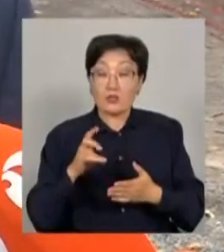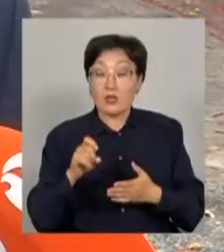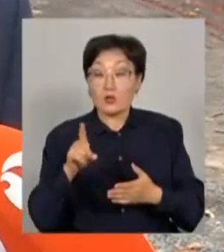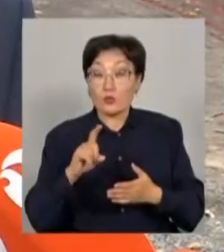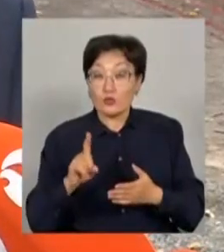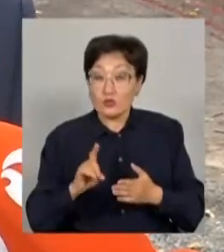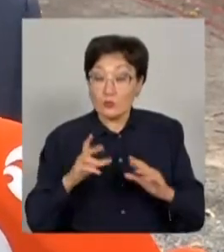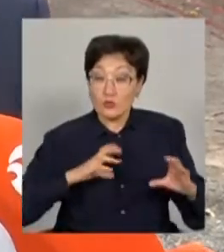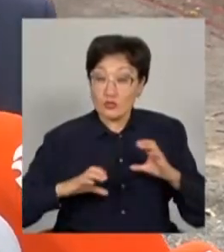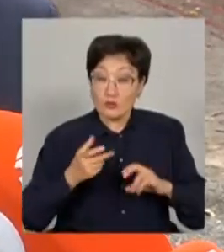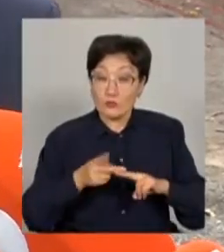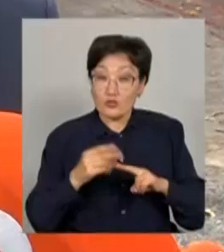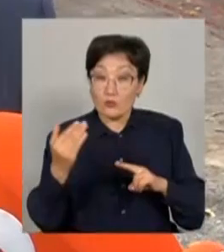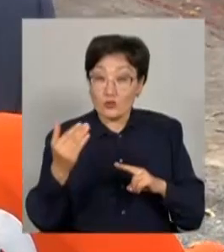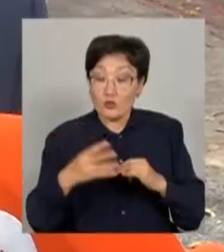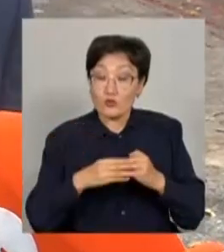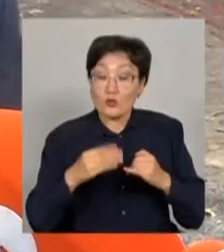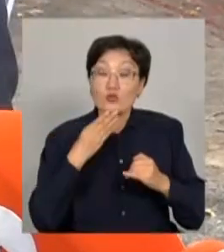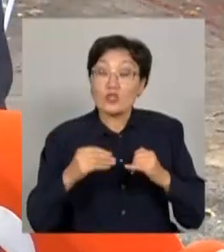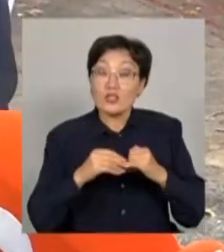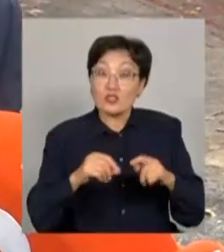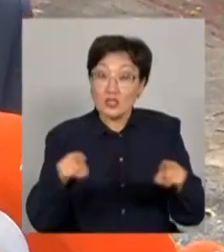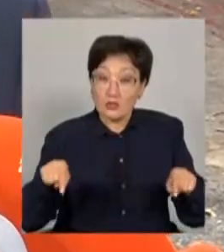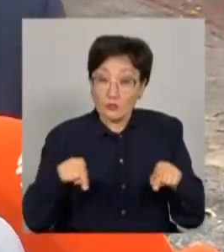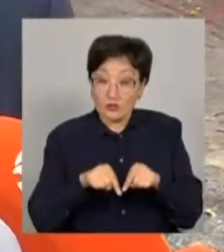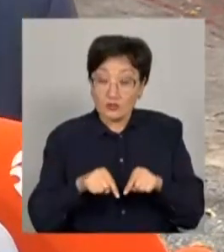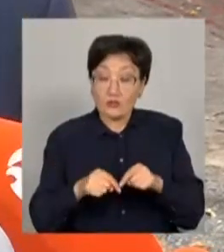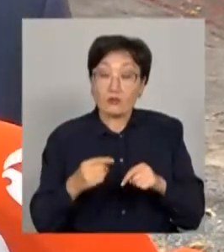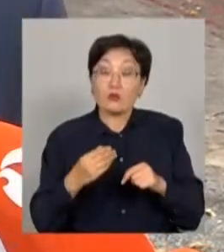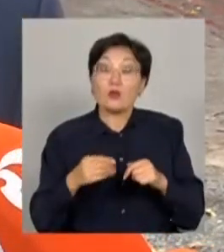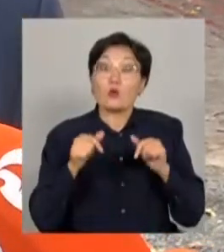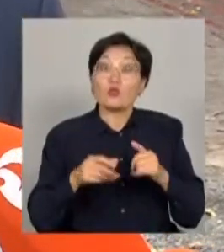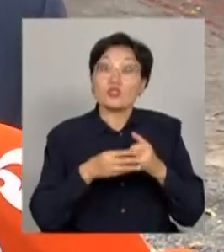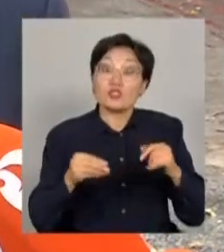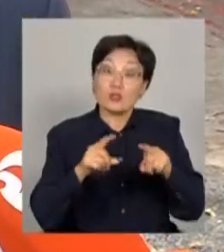университеті бұлардың өздерінің жері. Бірақ осы жердің өзіне салу үшін